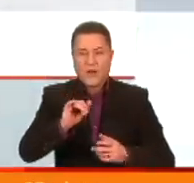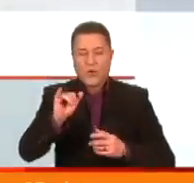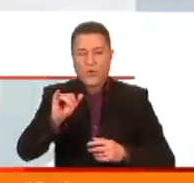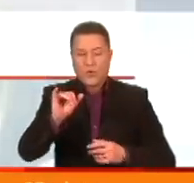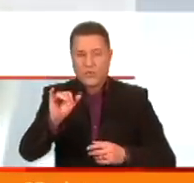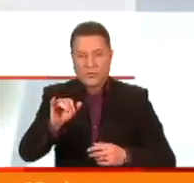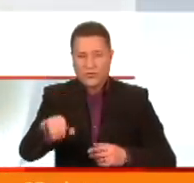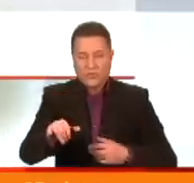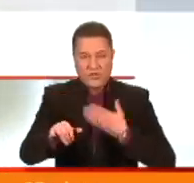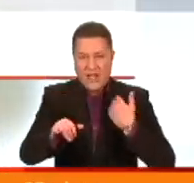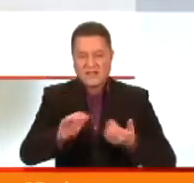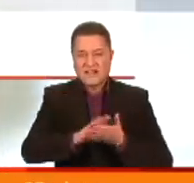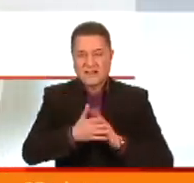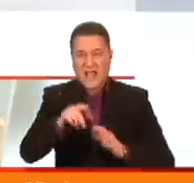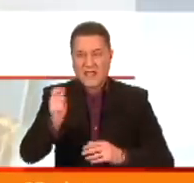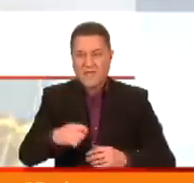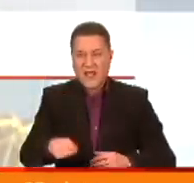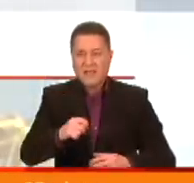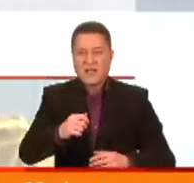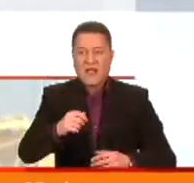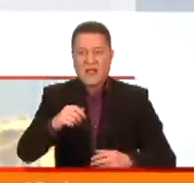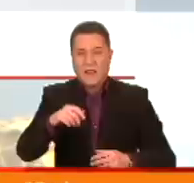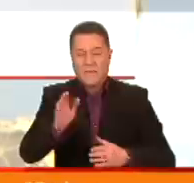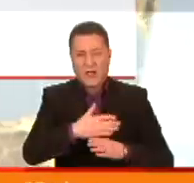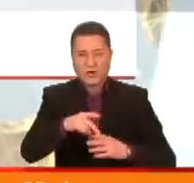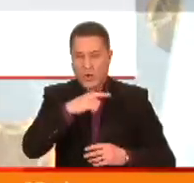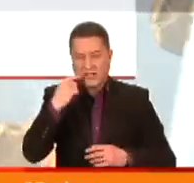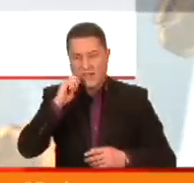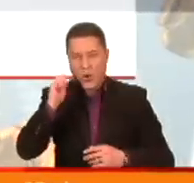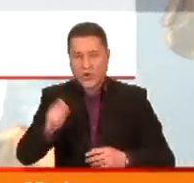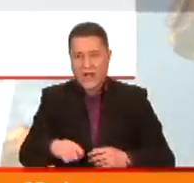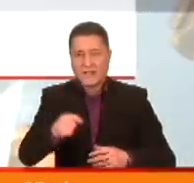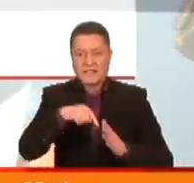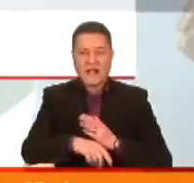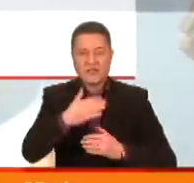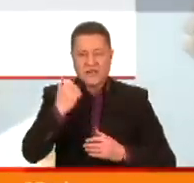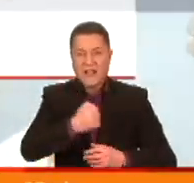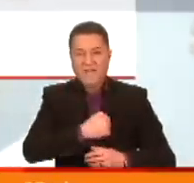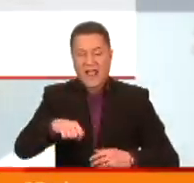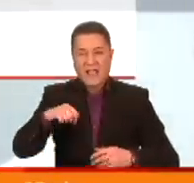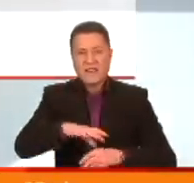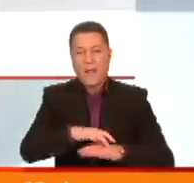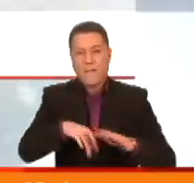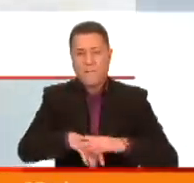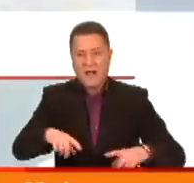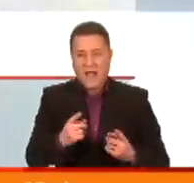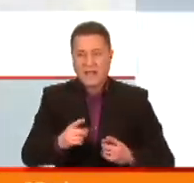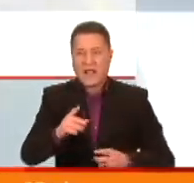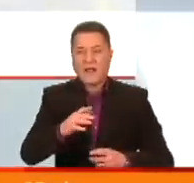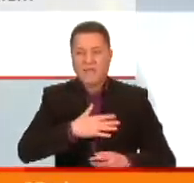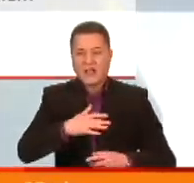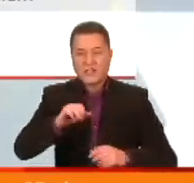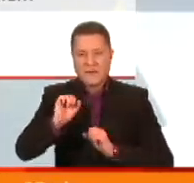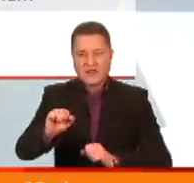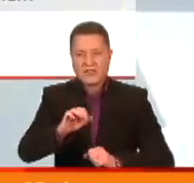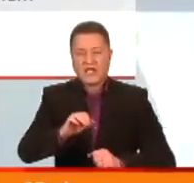Наші підзахисні були російською стороною взяті в ході військового конфлікту. Це вполне очевидно, оскільки російський військовий корабль стріляв, були ранені троє українських